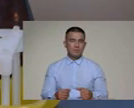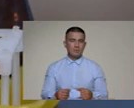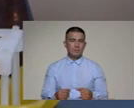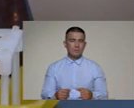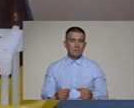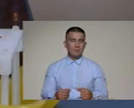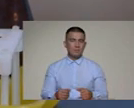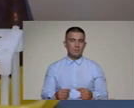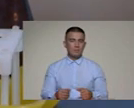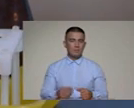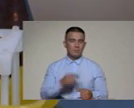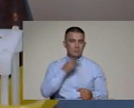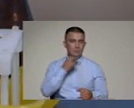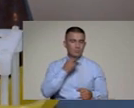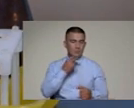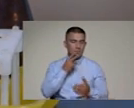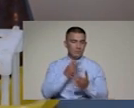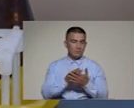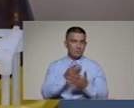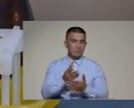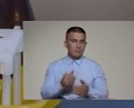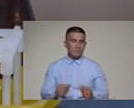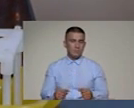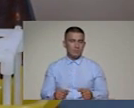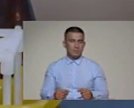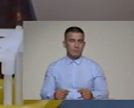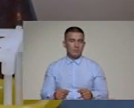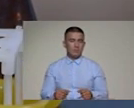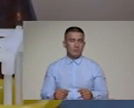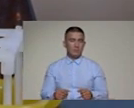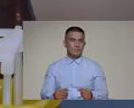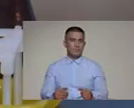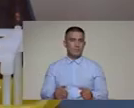Ishqorni hosil qiladi uning birikmalari, ya'ni natriy gidroksid.